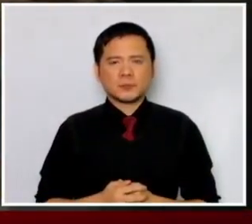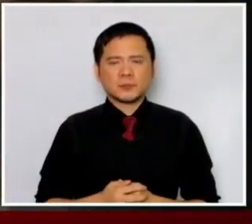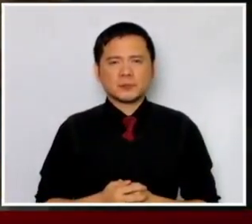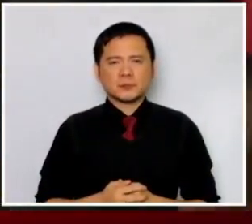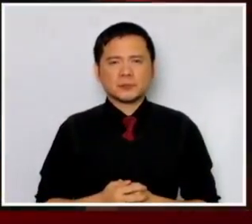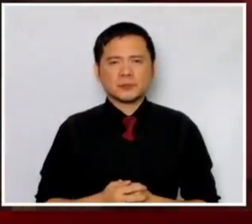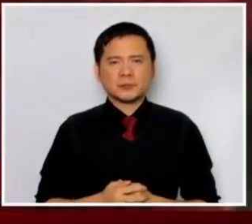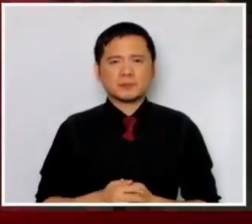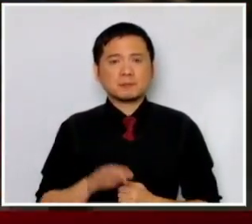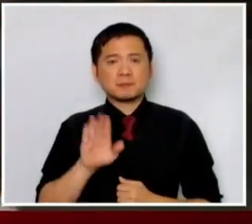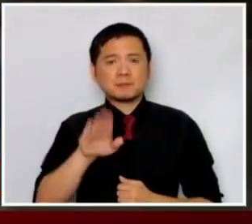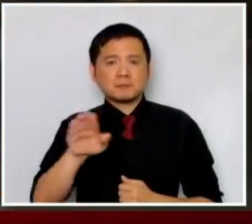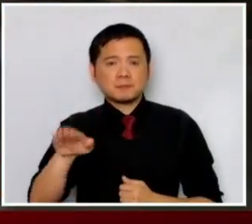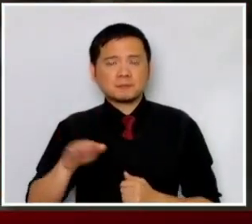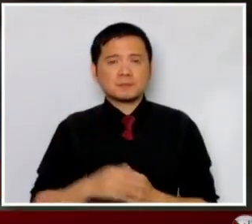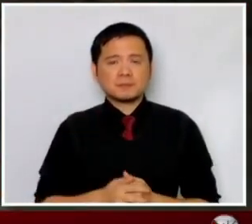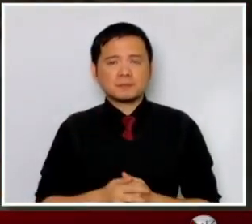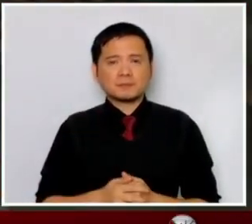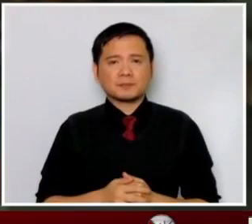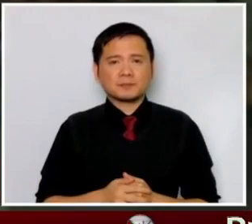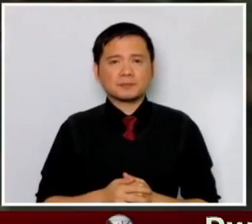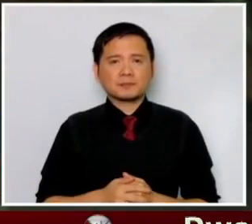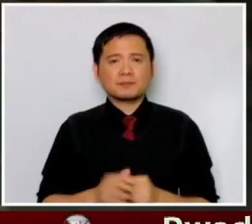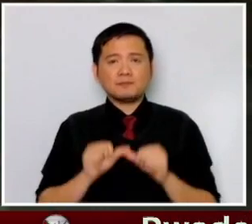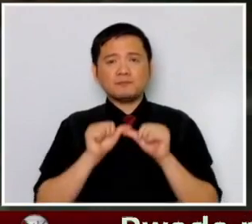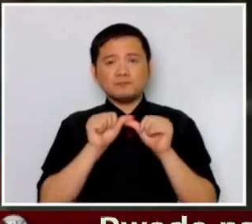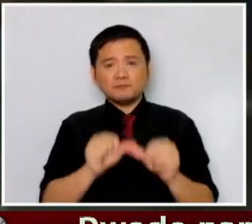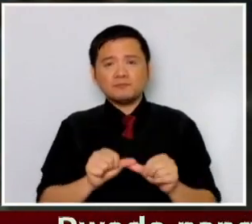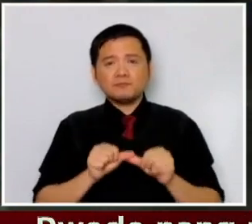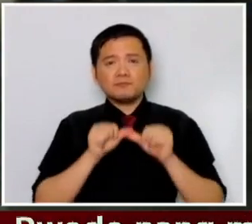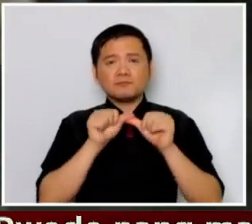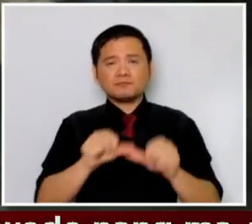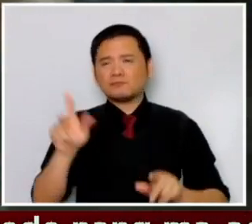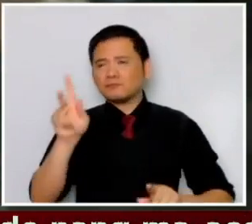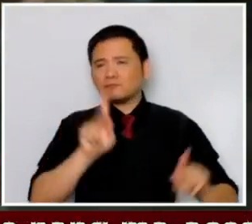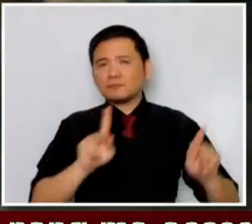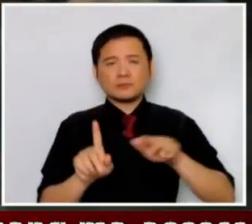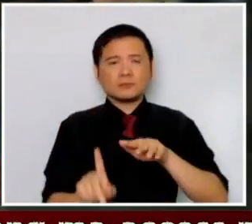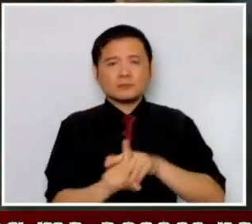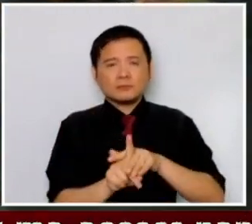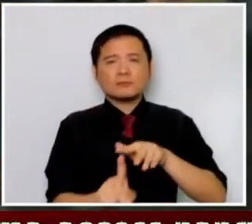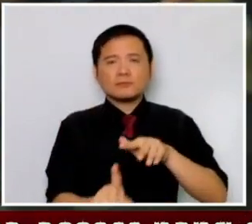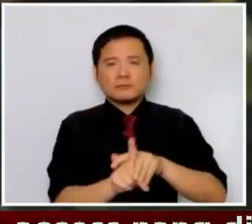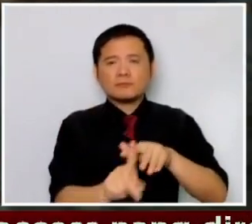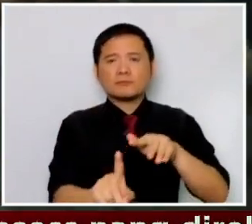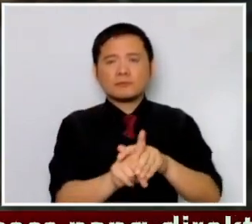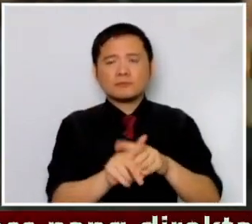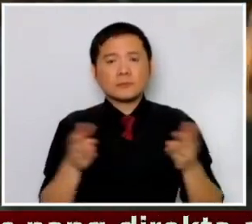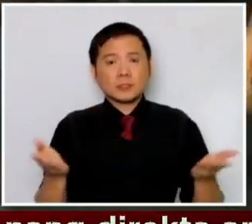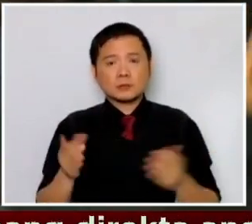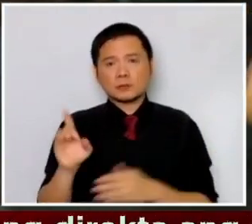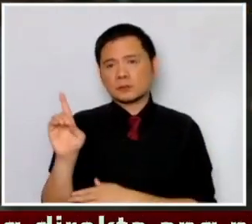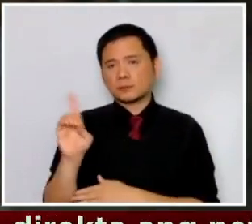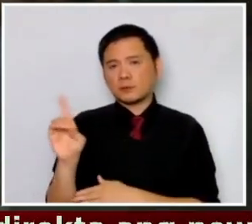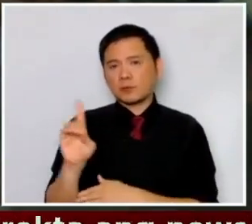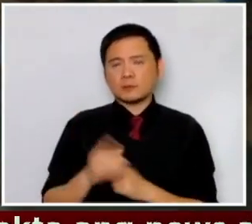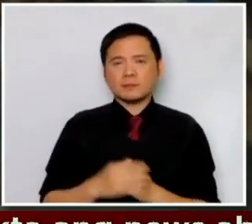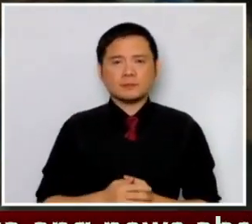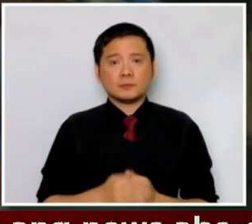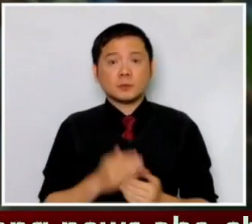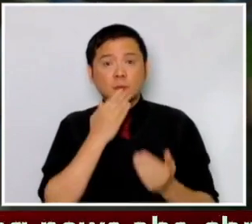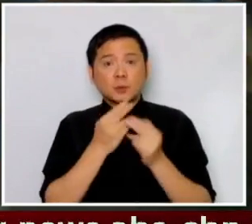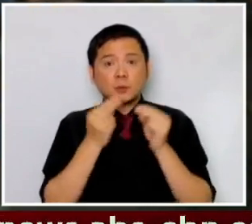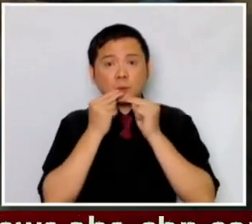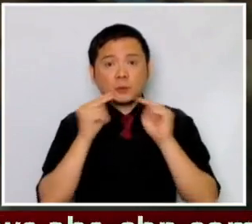Then sa mga oras na ito ay tuloy-tuloy pa rin ang pagdating ng mga tao dito sa Divisoria. Ang magandang balita ay 24 hours